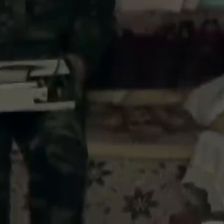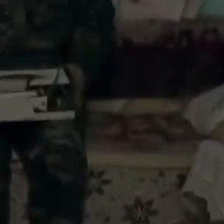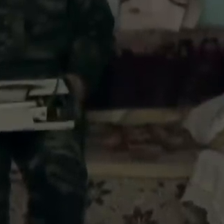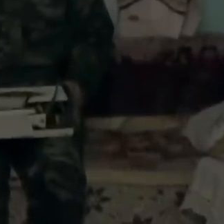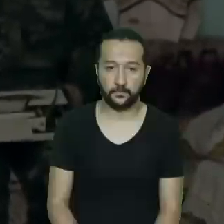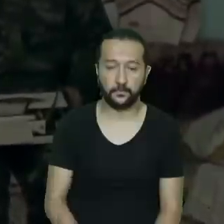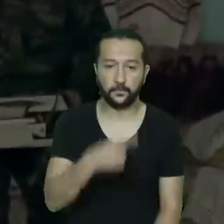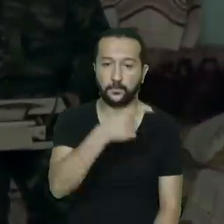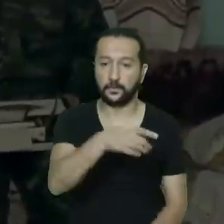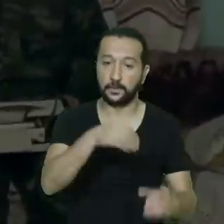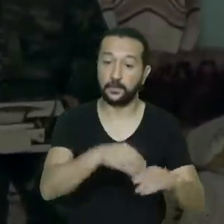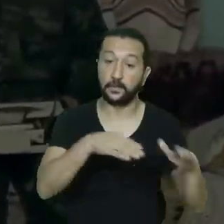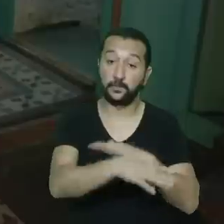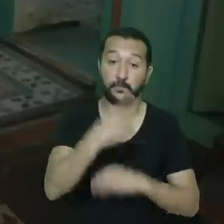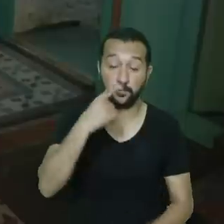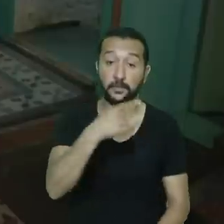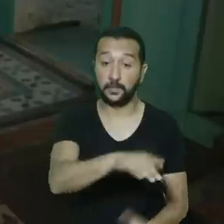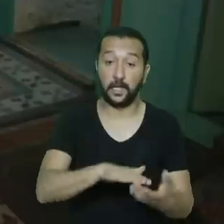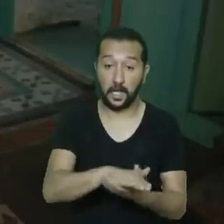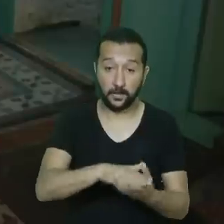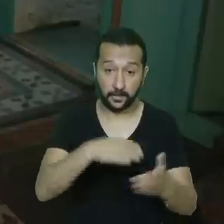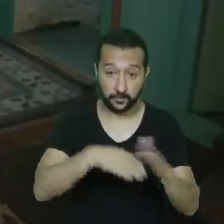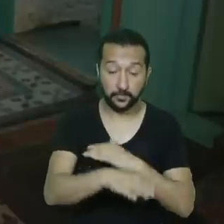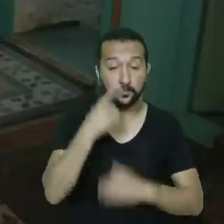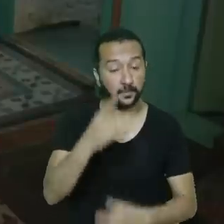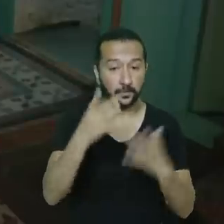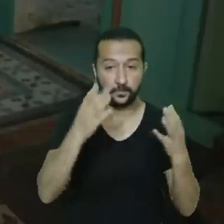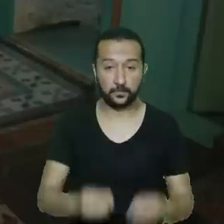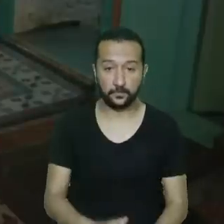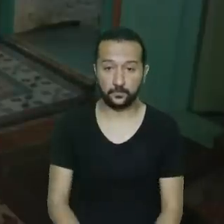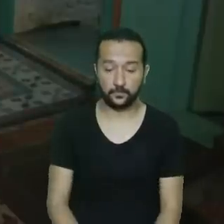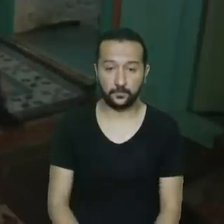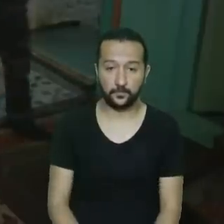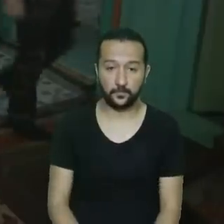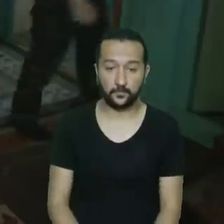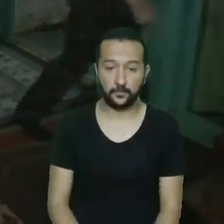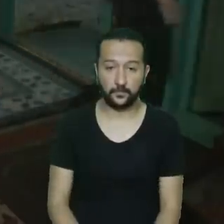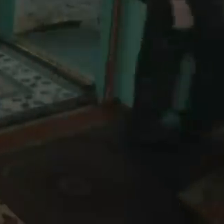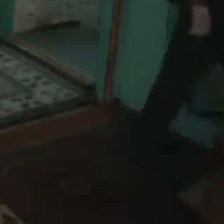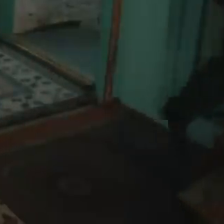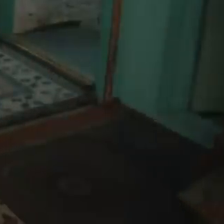Hüseyin'in evi. Şu içeriye de bir bakın oğlum. Ayakkabılarla mı girmişler ona da bir bakın.